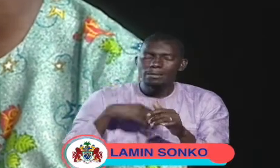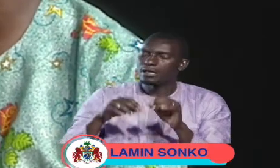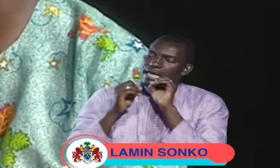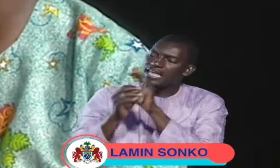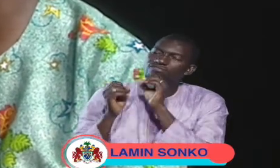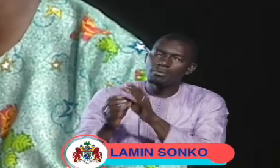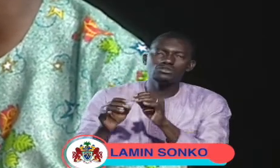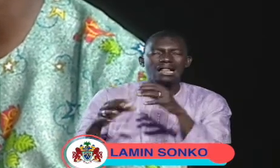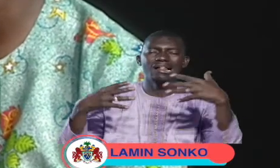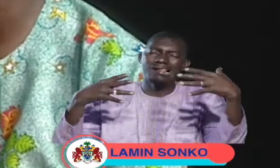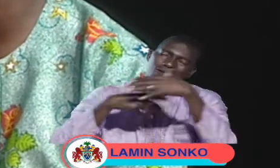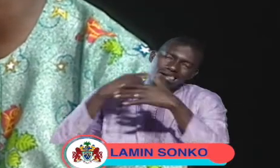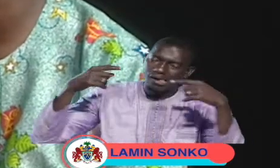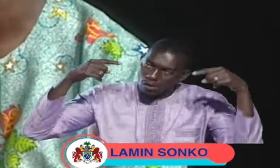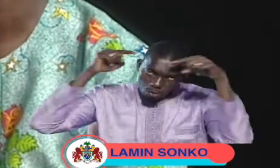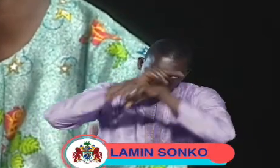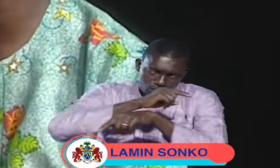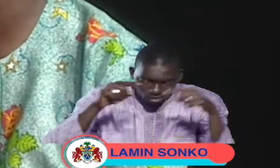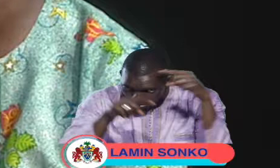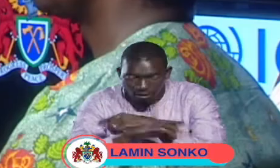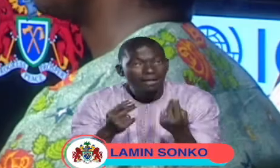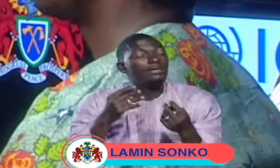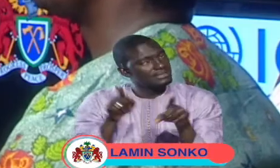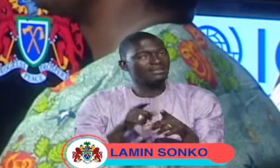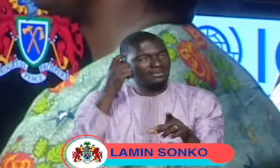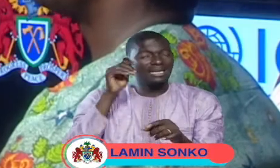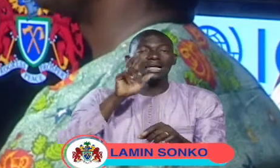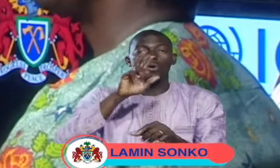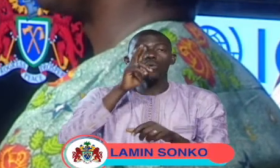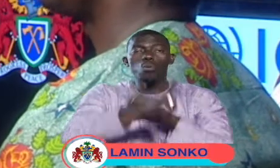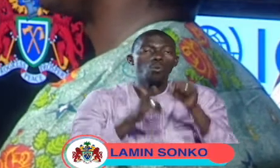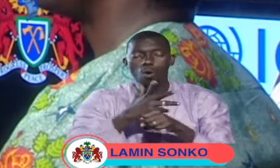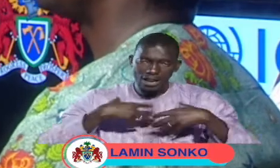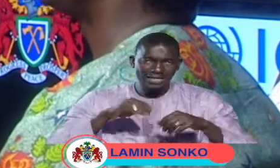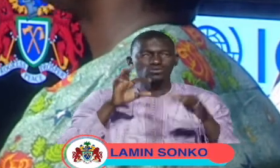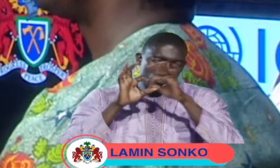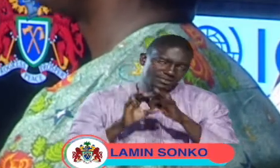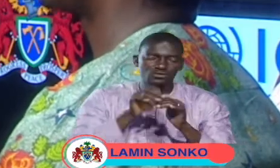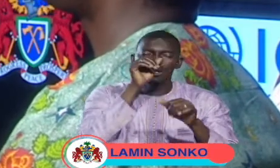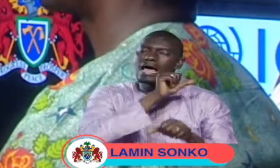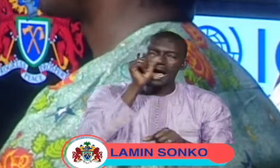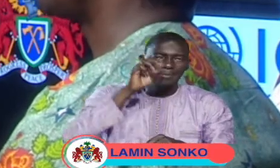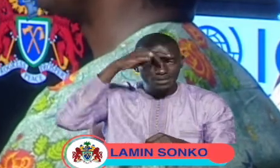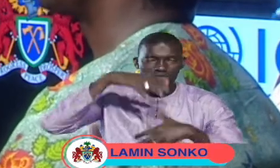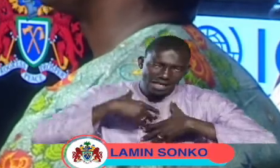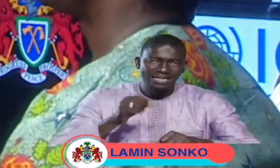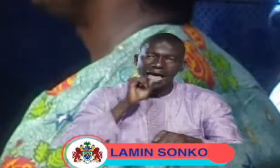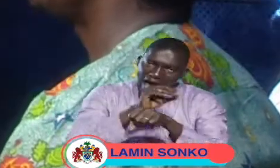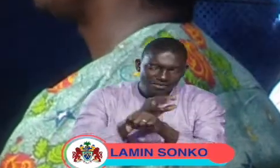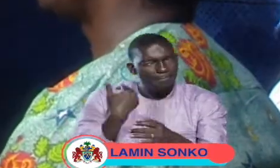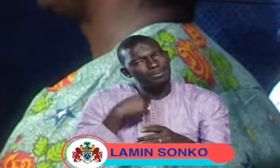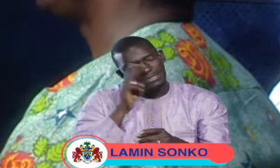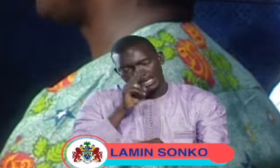kon ka ñaar yi ñibi nañ seen kër yi ñun tamit taxon nañ gis ne ñoñu amuñ ben discrimination ci lañ wara fonka gaay ndig